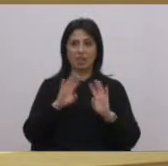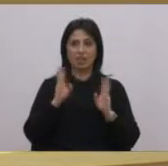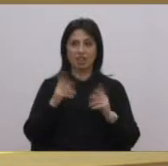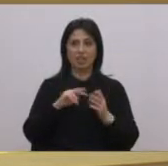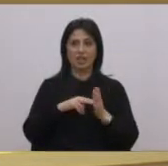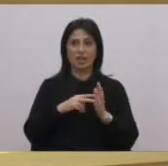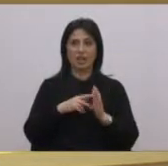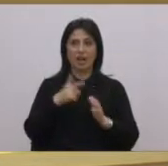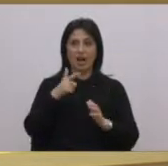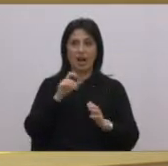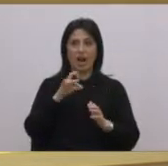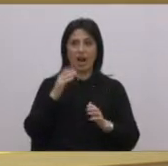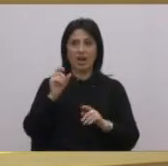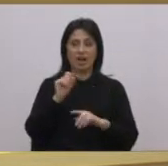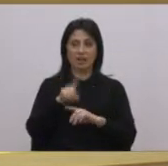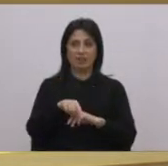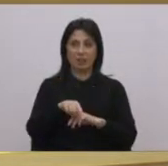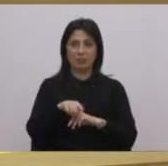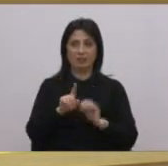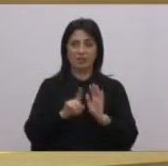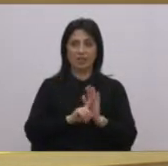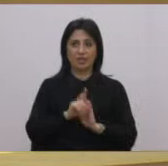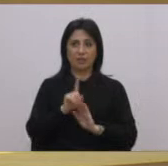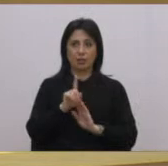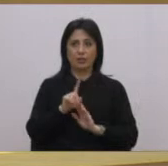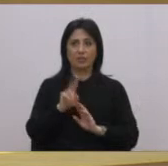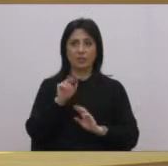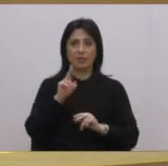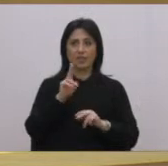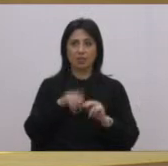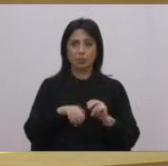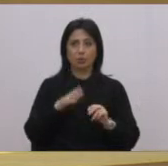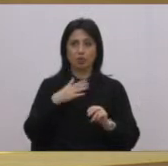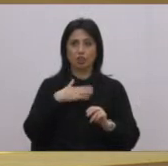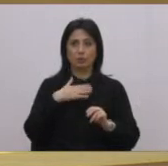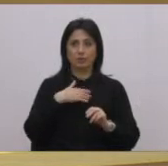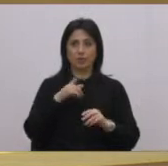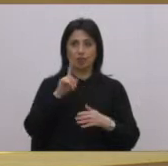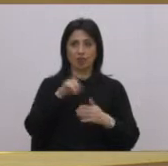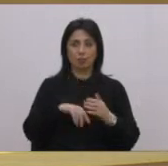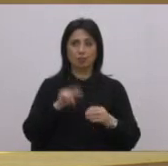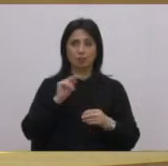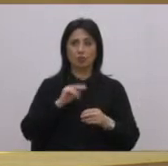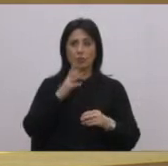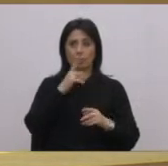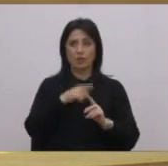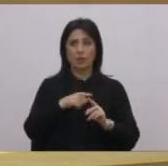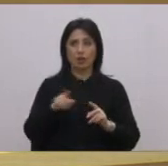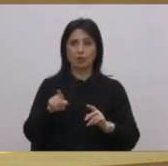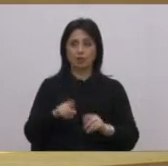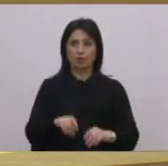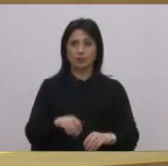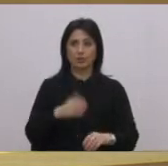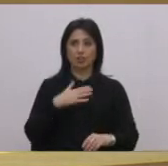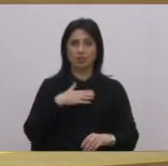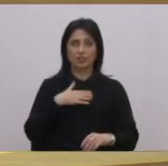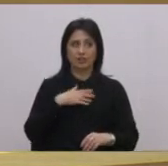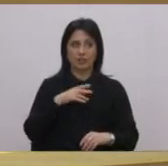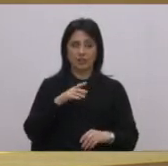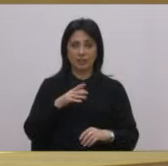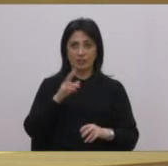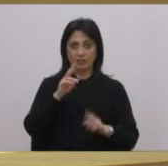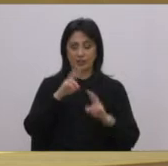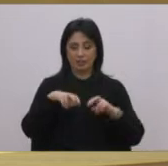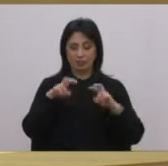გეგმა გიორგი გახარიას დავალებით დაიწყო, დასრულდა და ჩემი ერთგუნებულად მუშაობის პერიოდში ჩვენ საჯარო